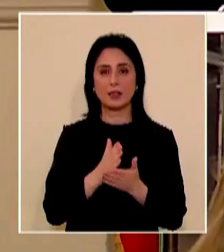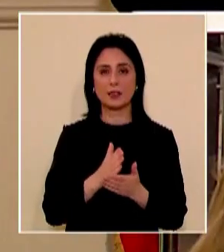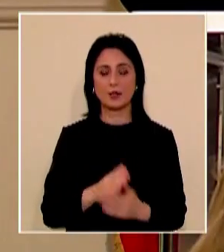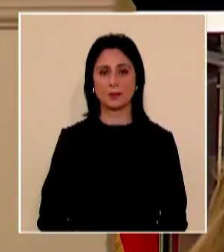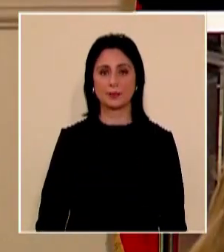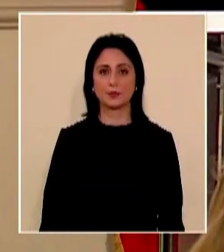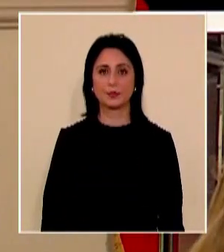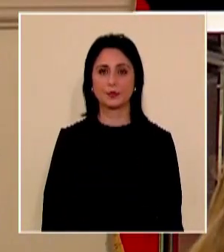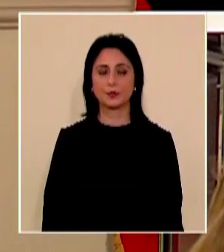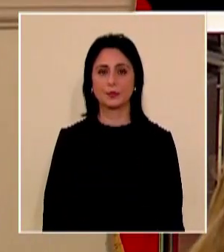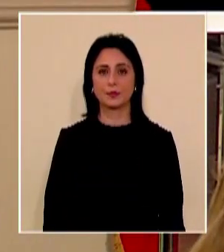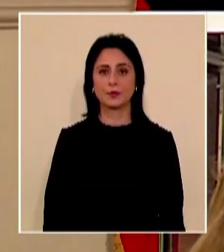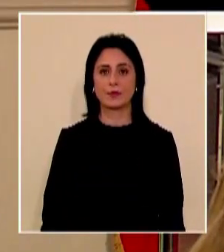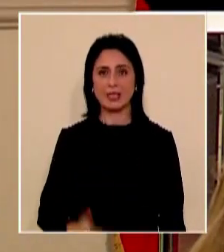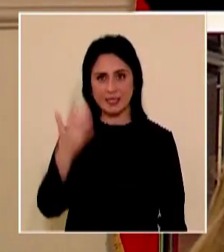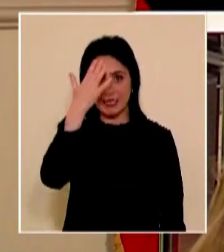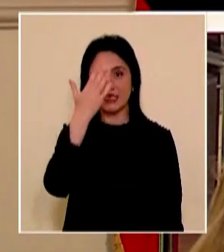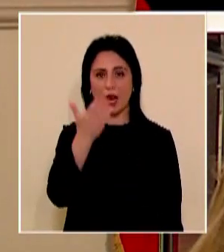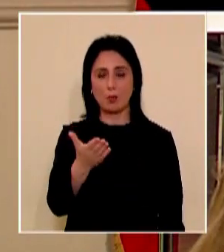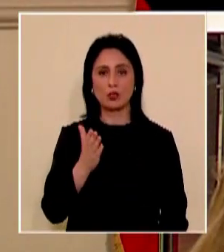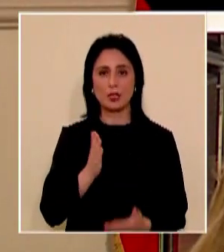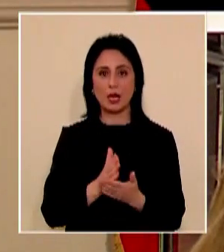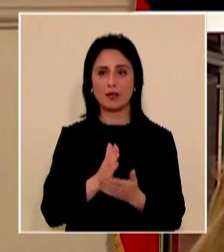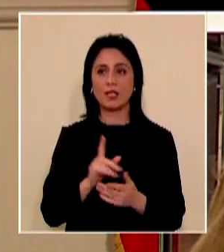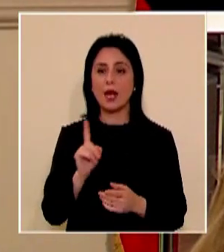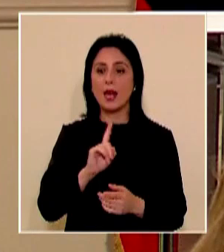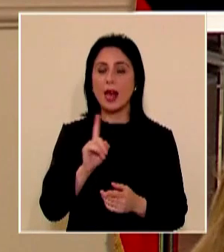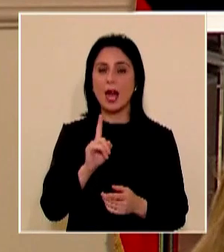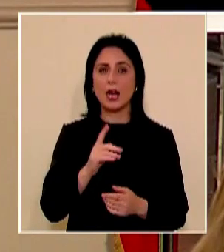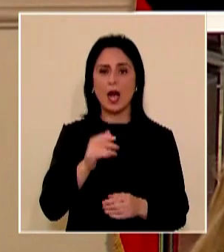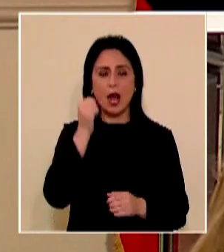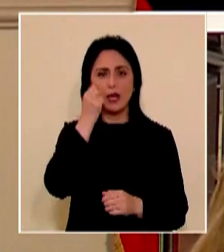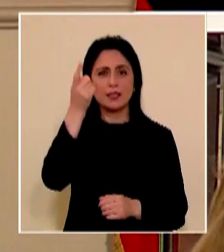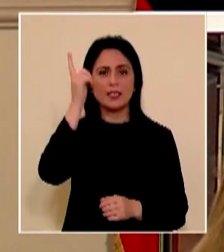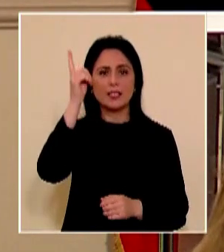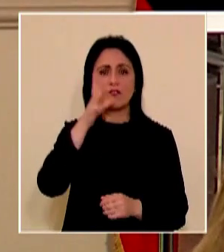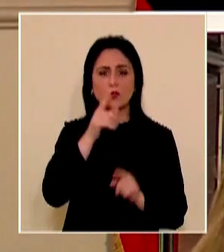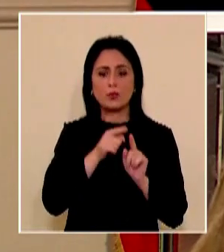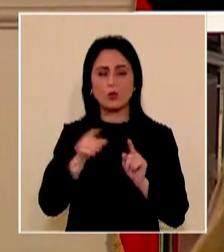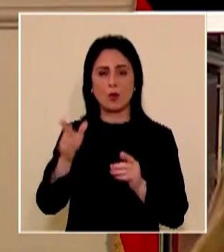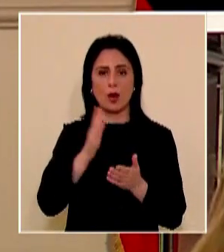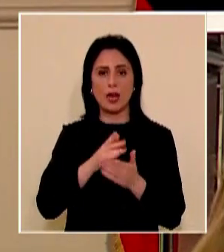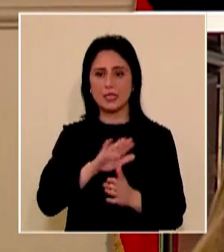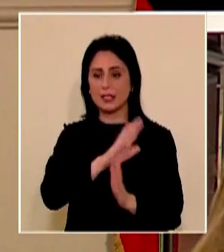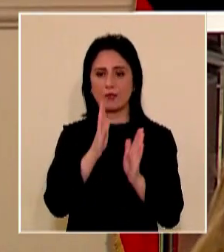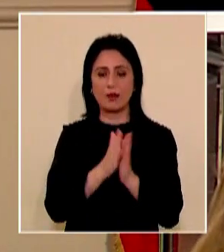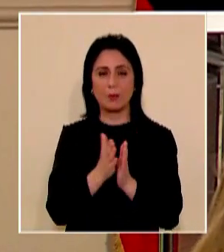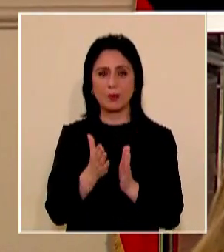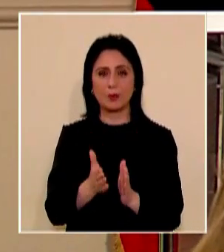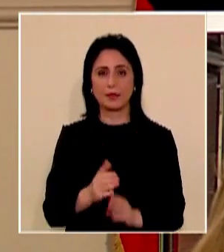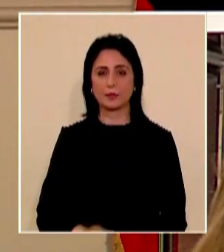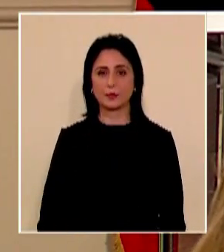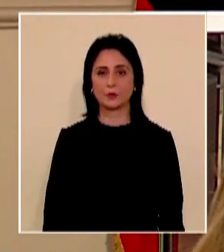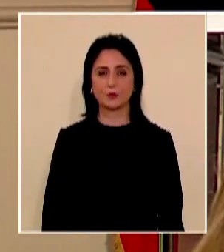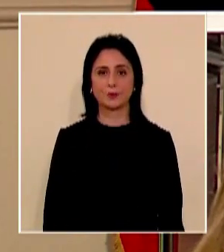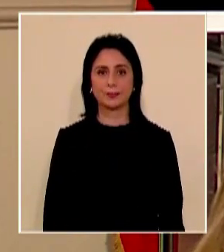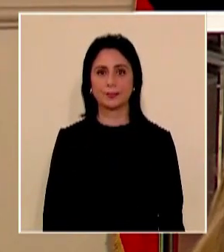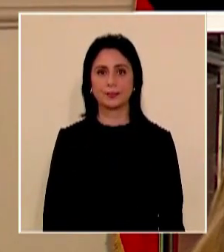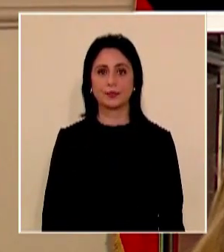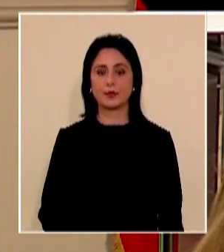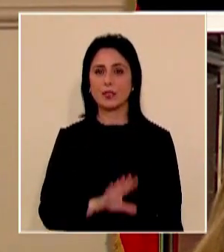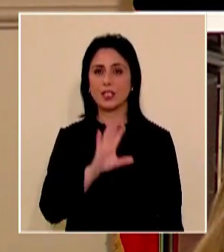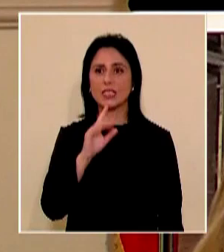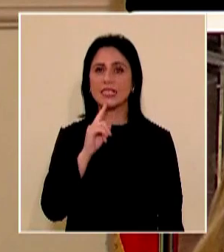A więc to jest rzeczywiście trudny w ogóle sobie do wyobrażenia czas trwania